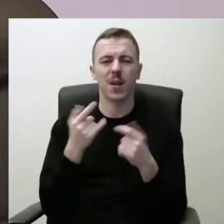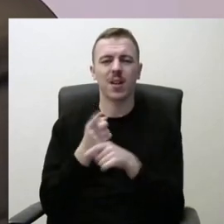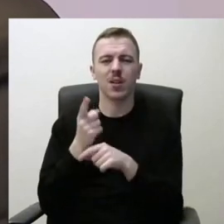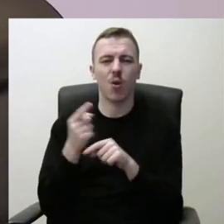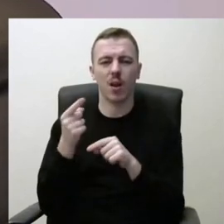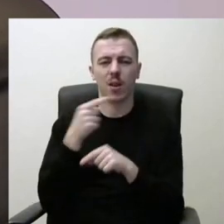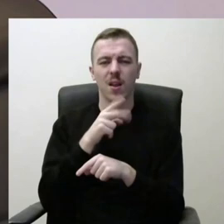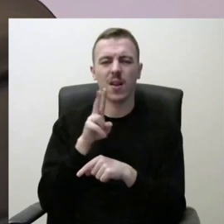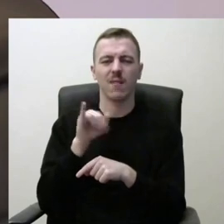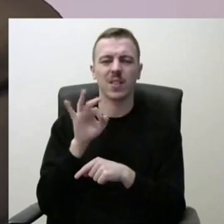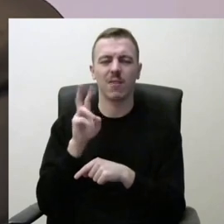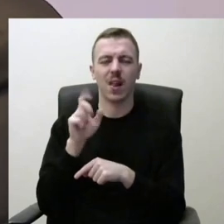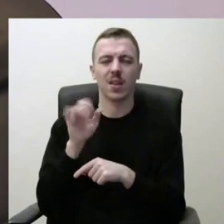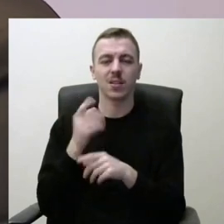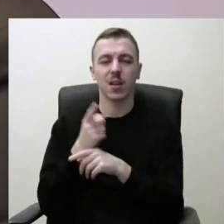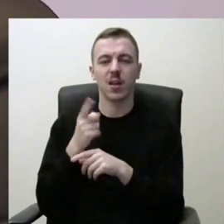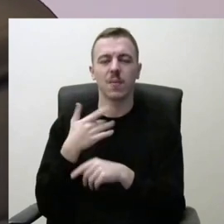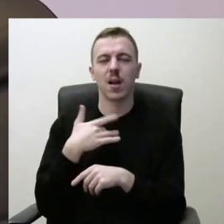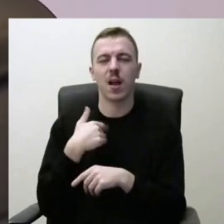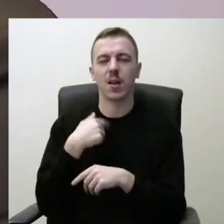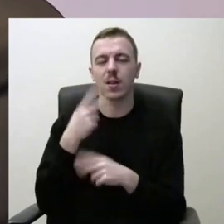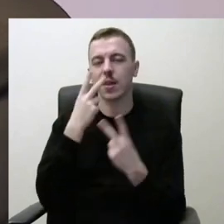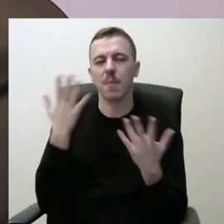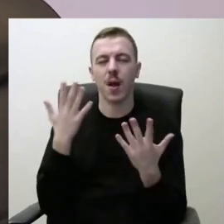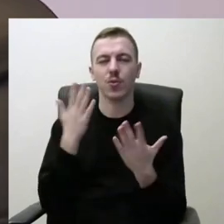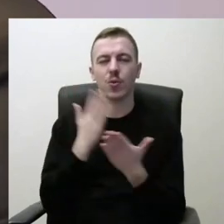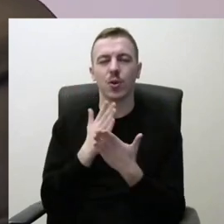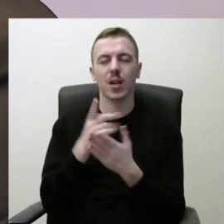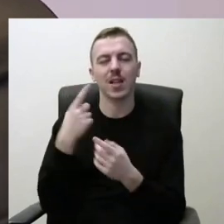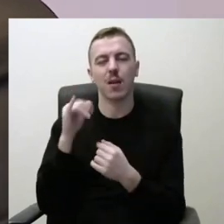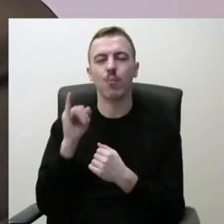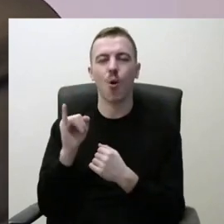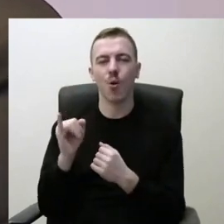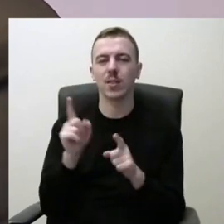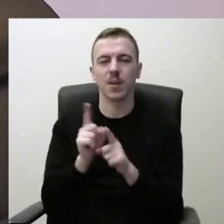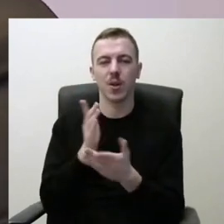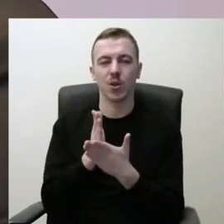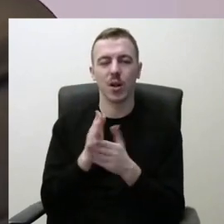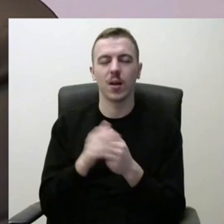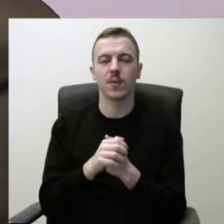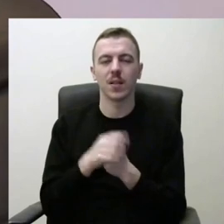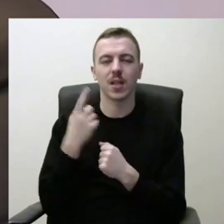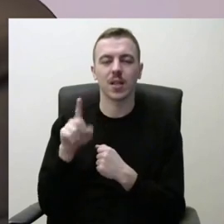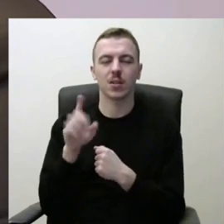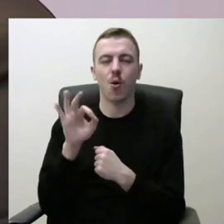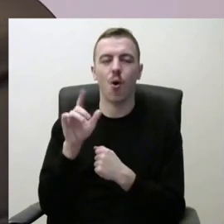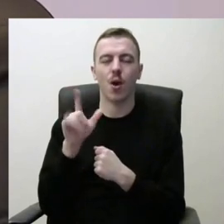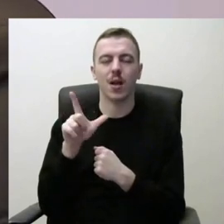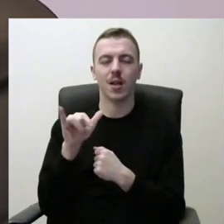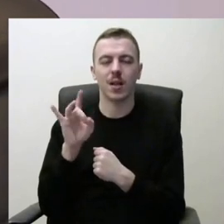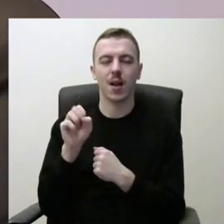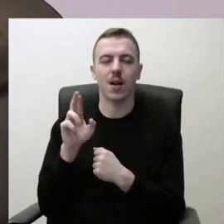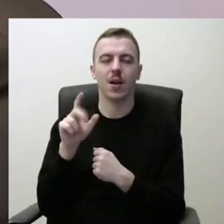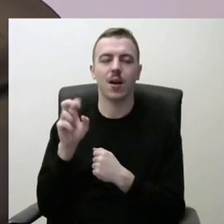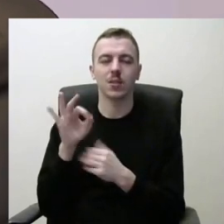Visvaldą kaip merą, mes gal nepamatom dar kito slinkančio blogio, tokio, kad kitas oligarchas, nemažesnis ir taip pat